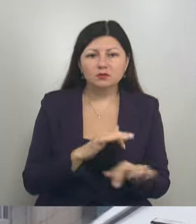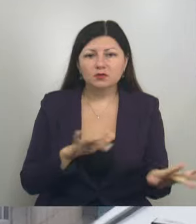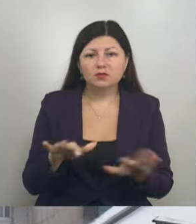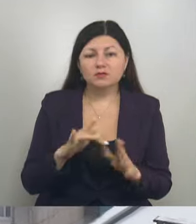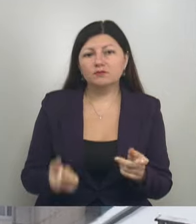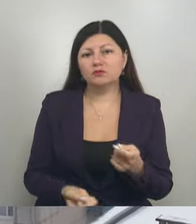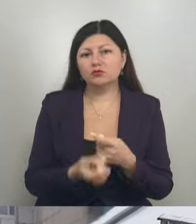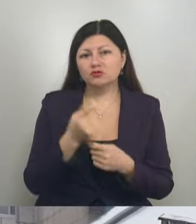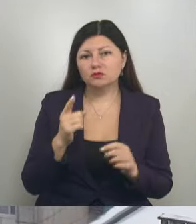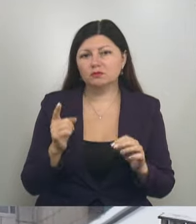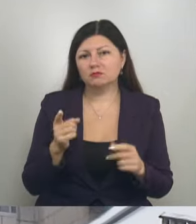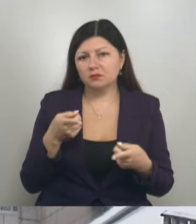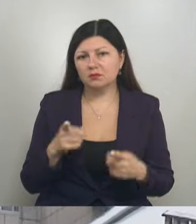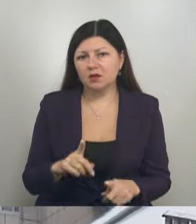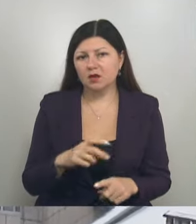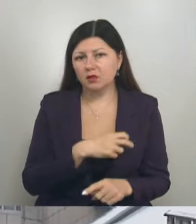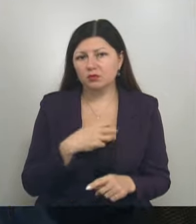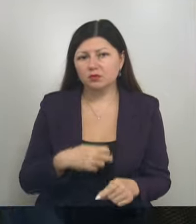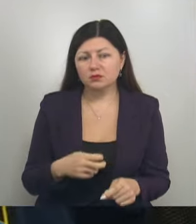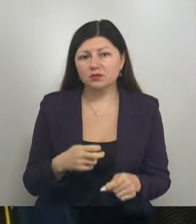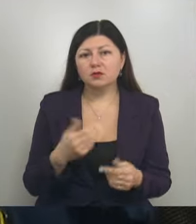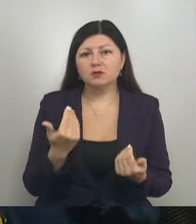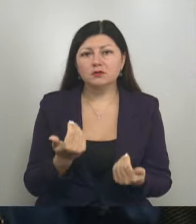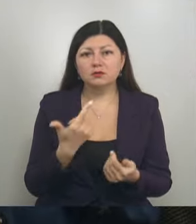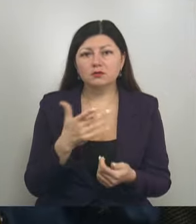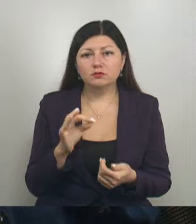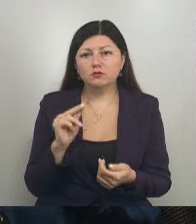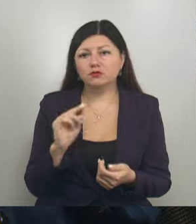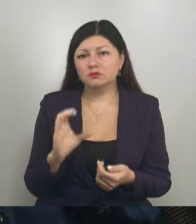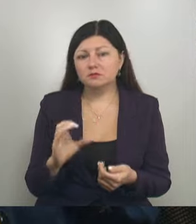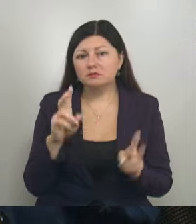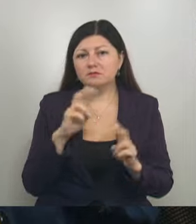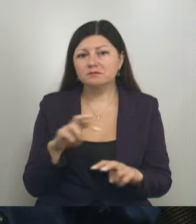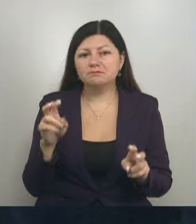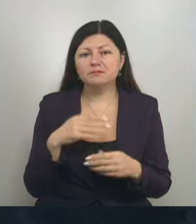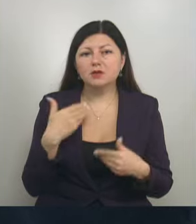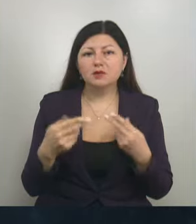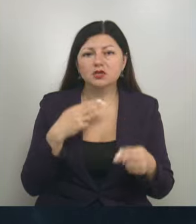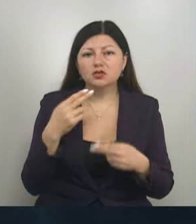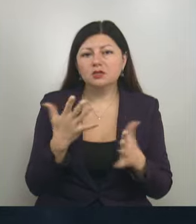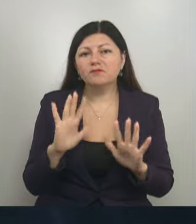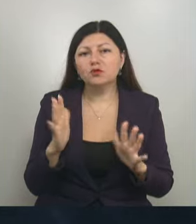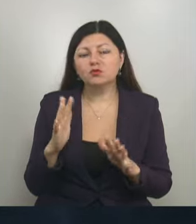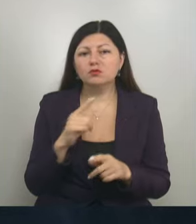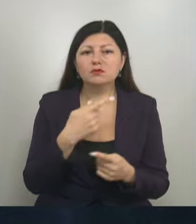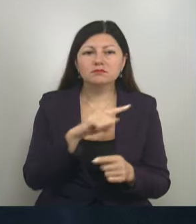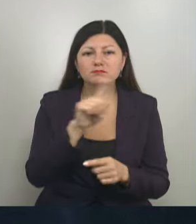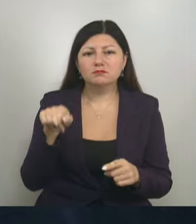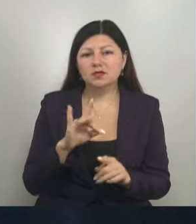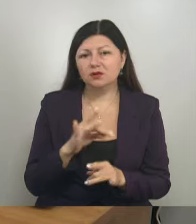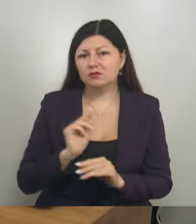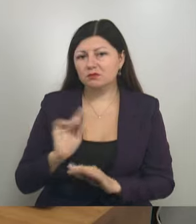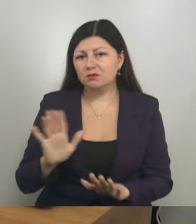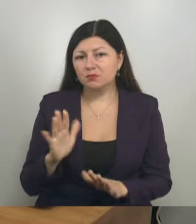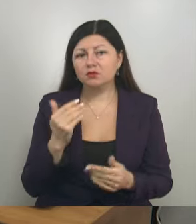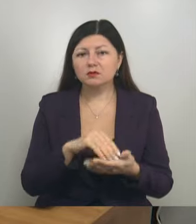возникновения реальной угрозы. Сотрудники управления ГУЧС собирают обращения граждан в случае, если устройства неисправны, анализируют